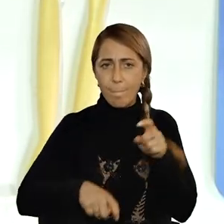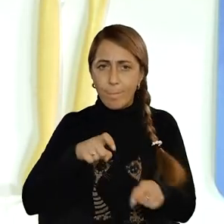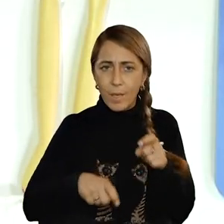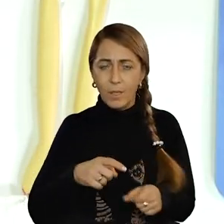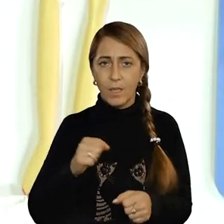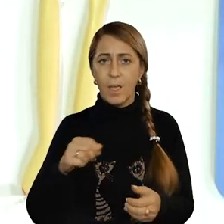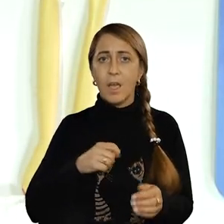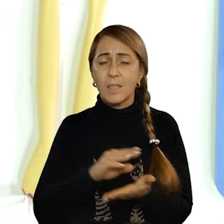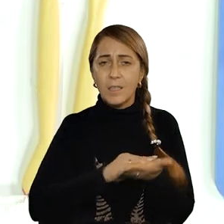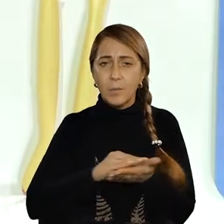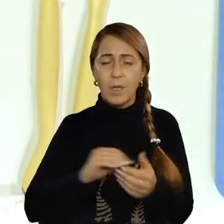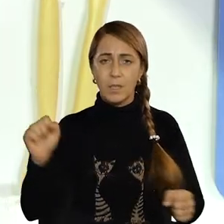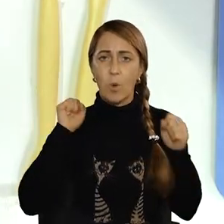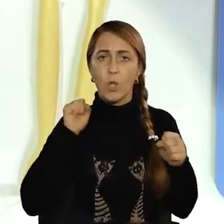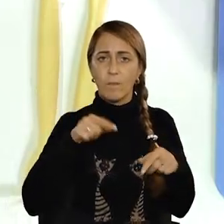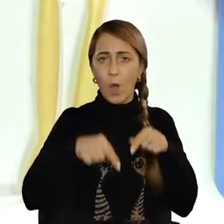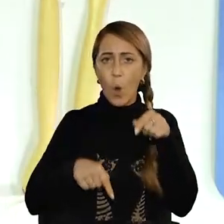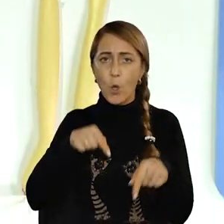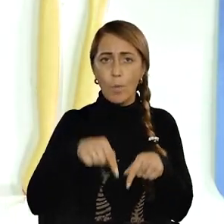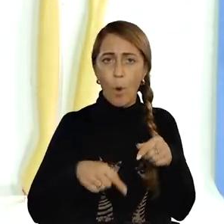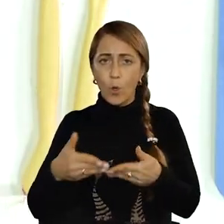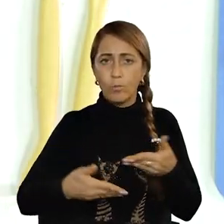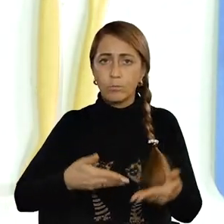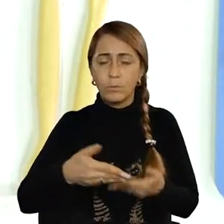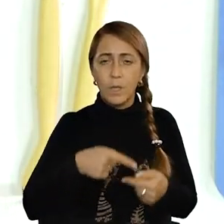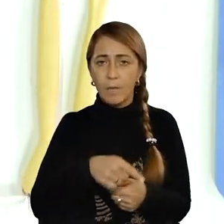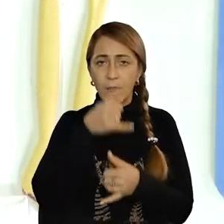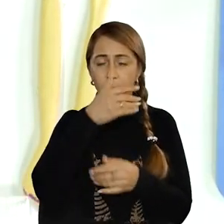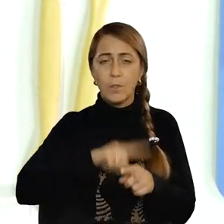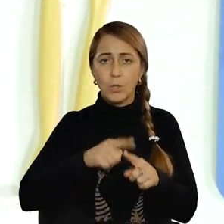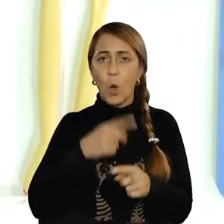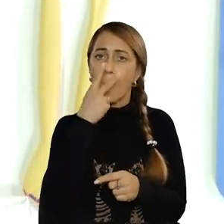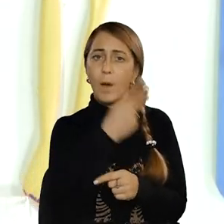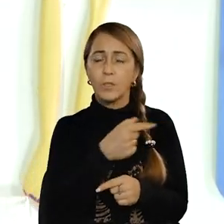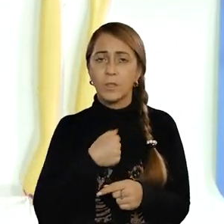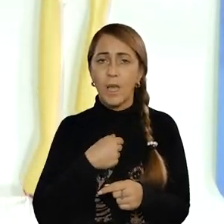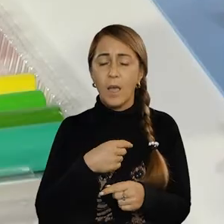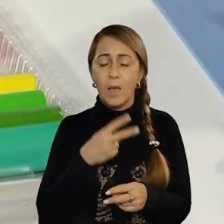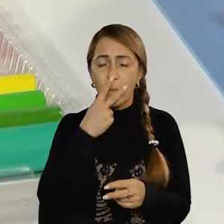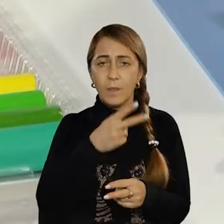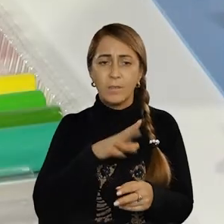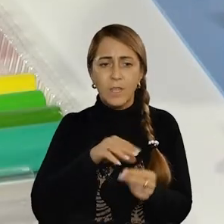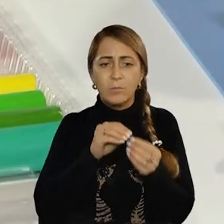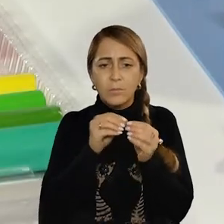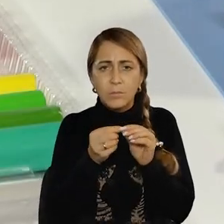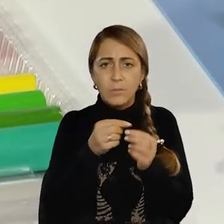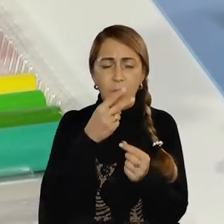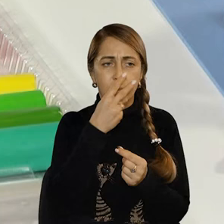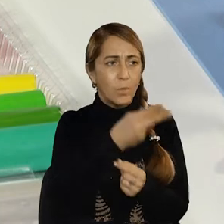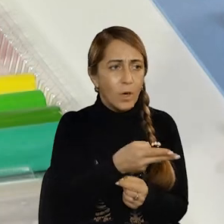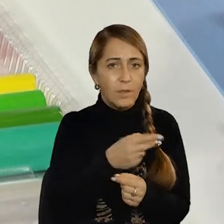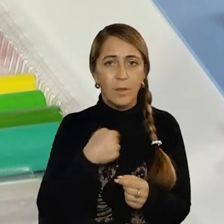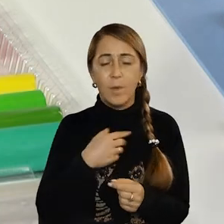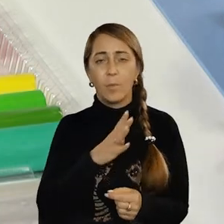займалися спортивною ходьбою. Кексик, на жаль, не міг цього бачити, тому я переповідав йому все в деталях. Були ми й